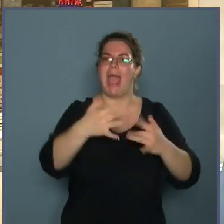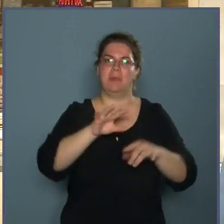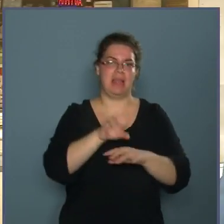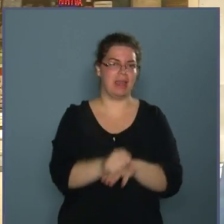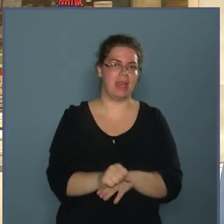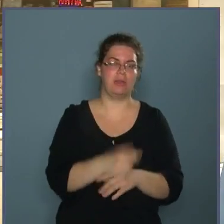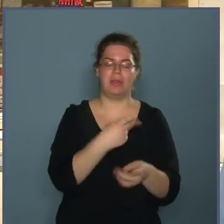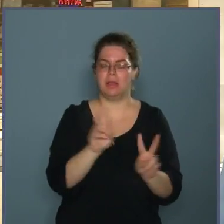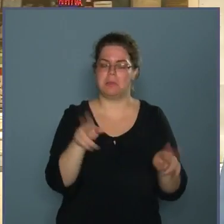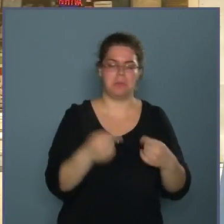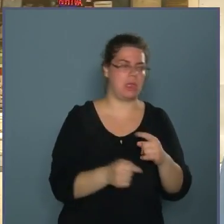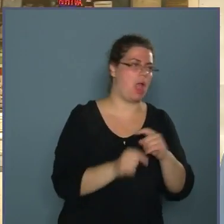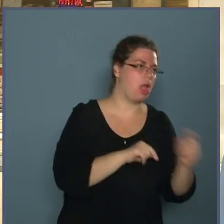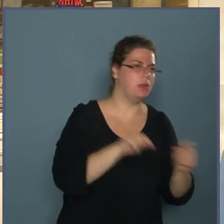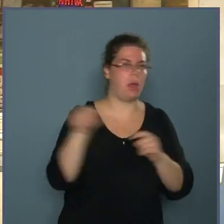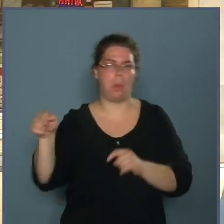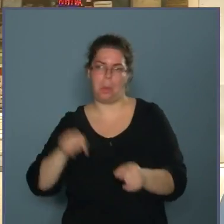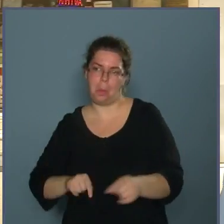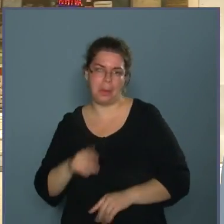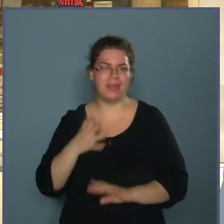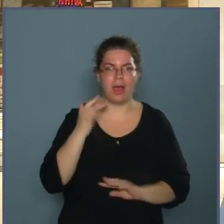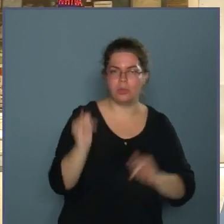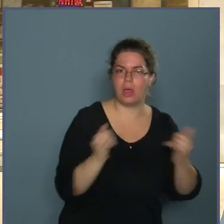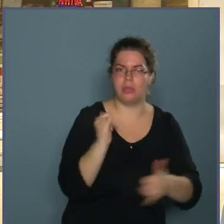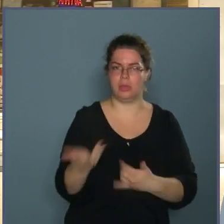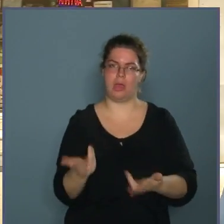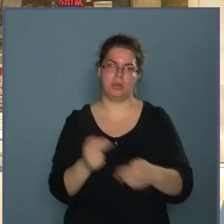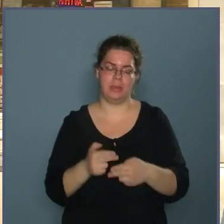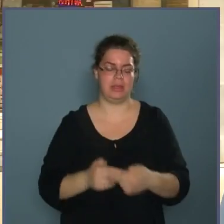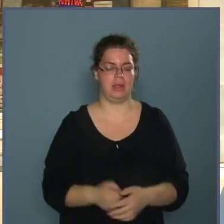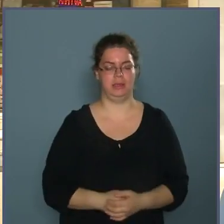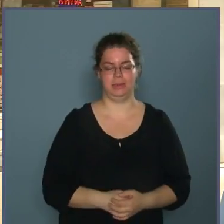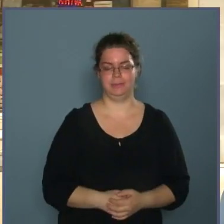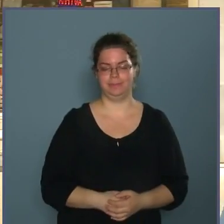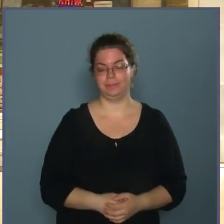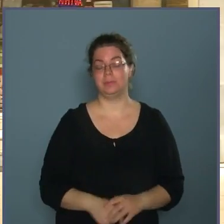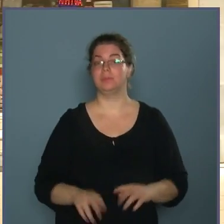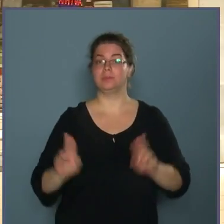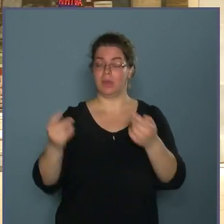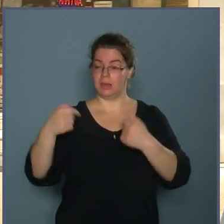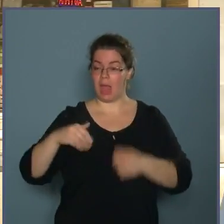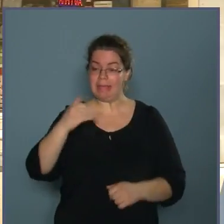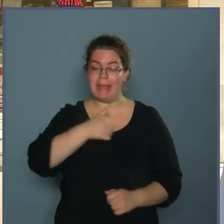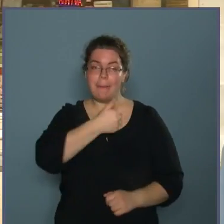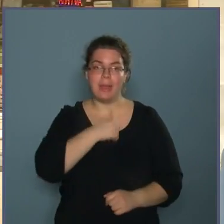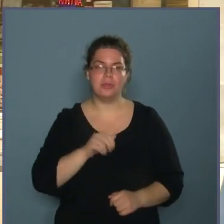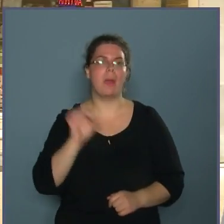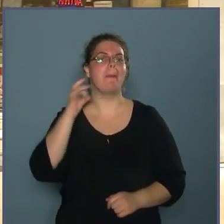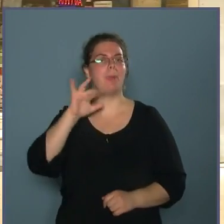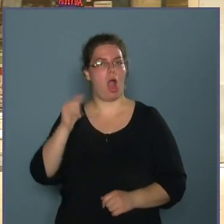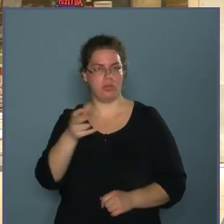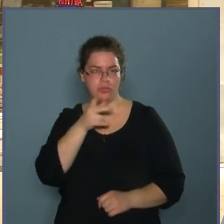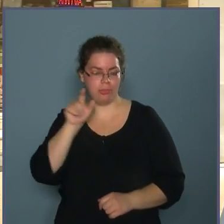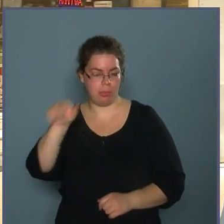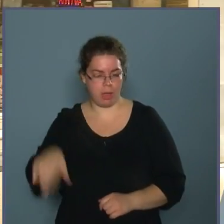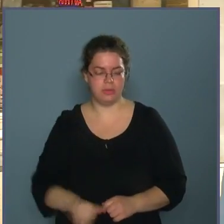ellátás, tehát nem kell ide-oda küldözgetni majd a pácienseket. Visszatérve, ugye a délpesti régióban, a Bajcsiban is valósul